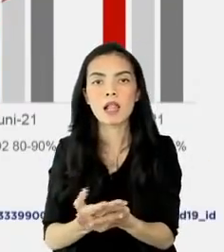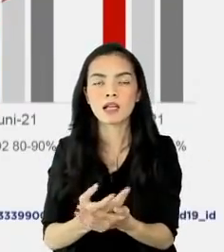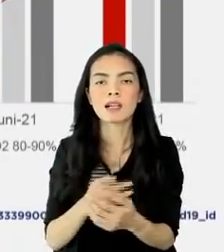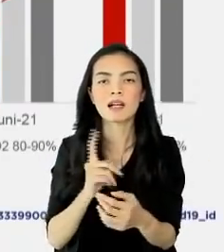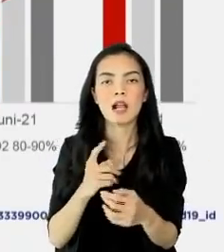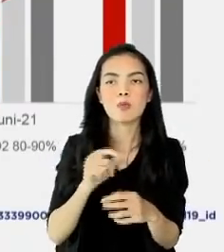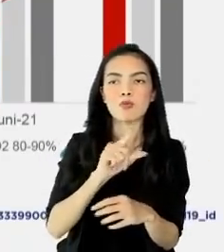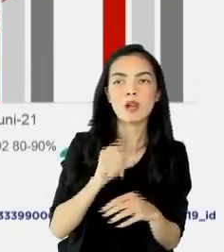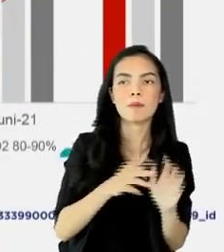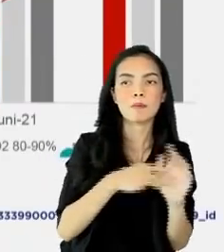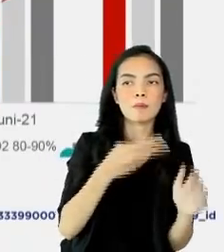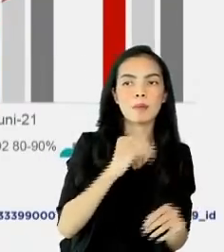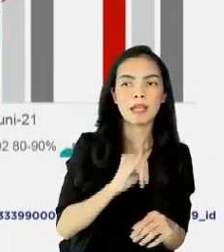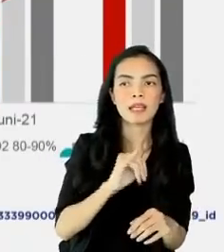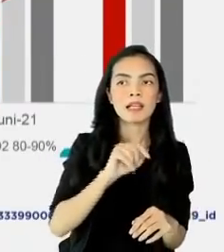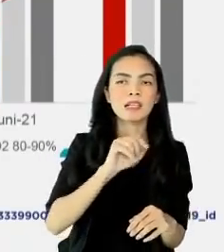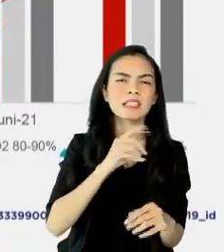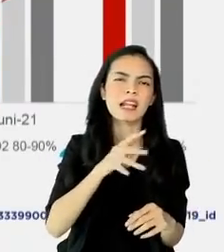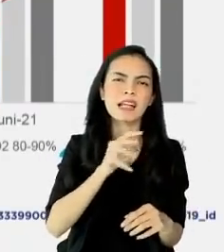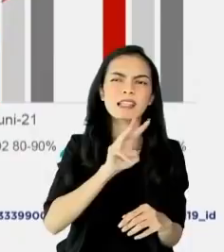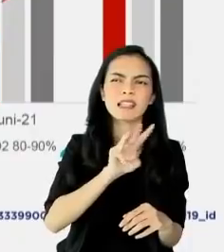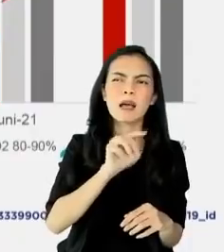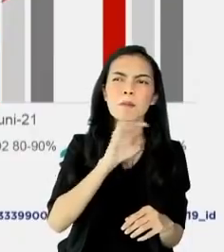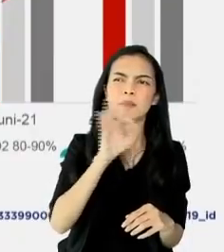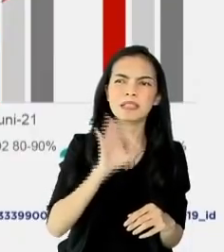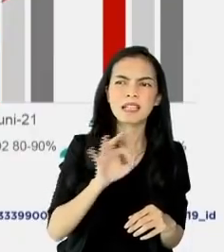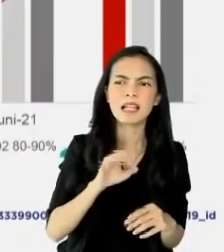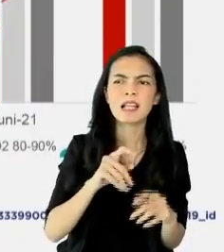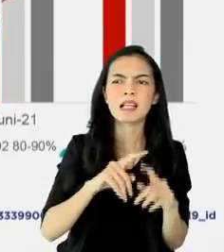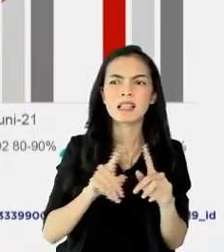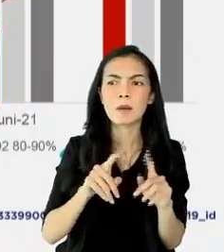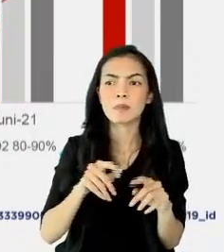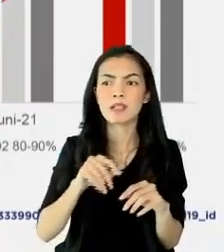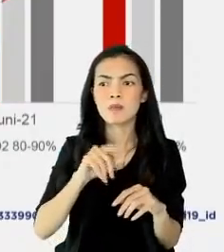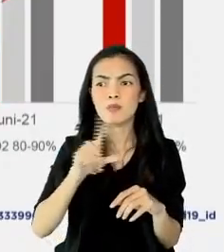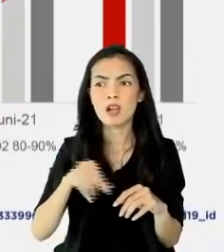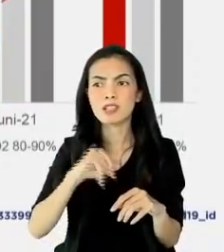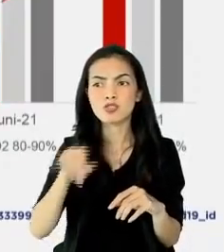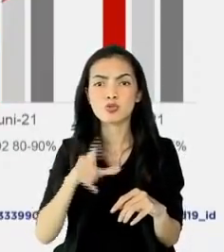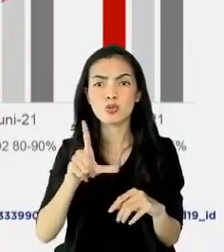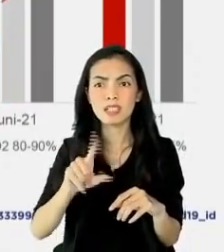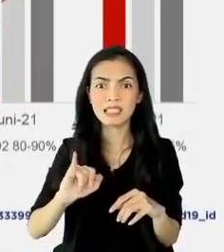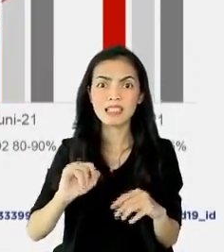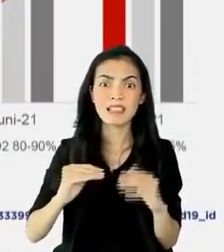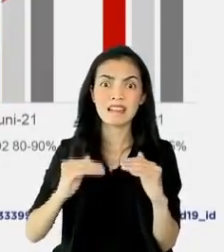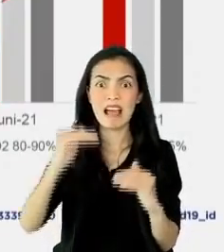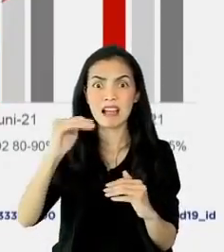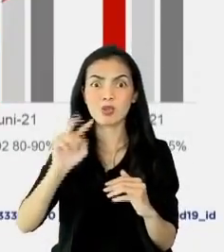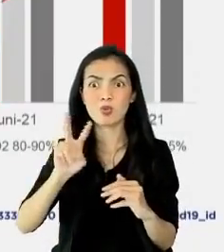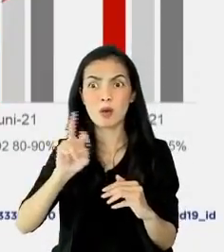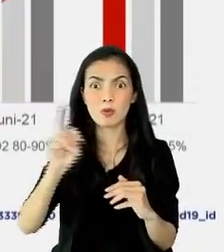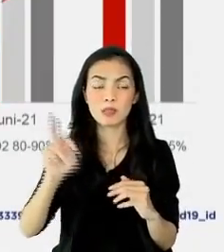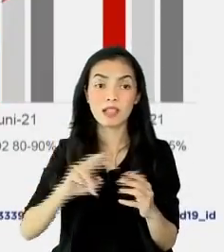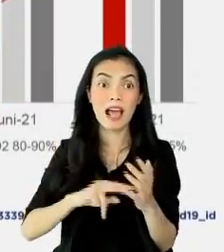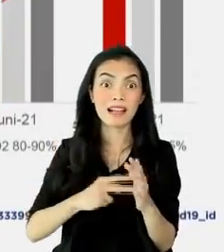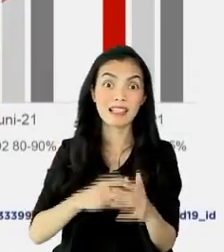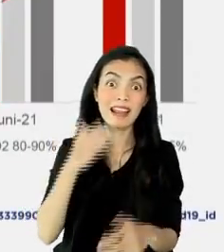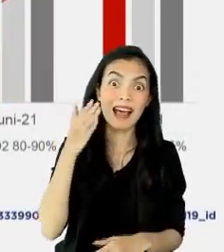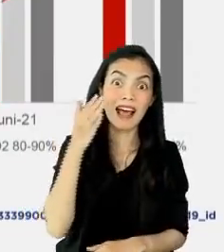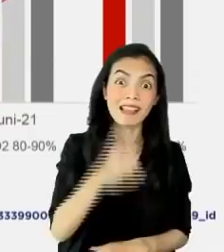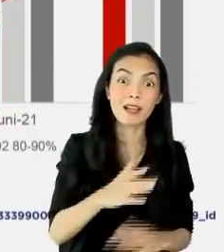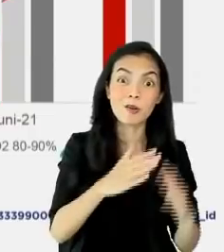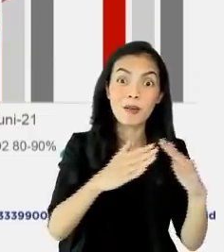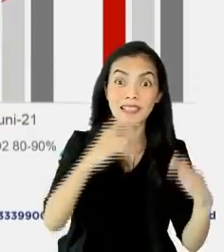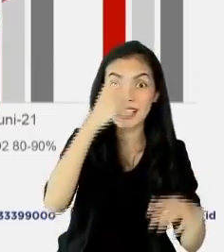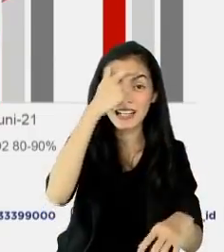3%, bulan Juni naik jadi 12%, Juli naik 20%. Berarti memang telat sudah datang ke